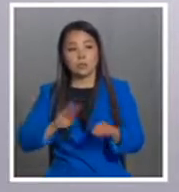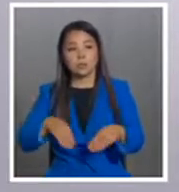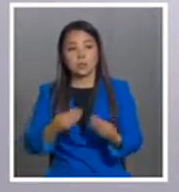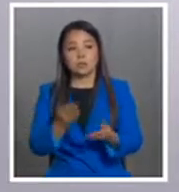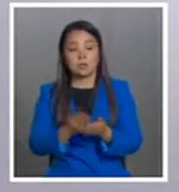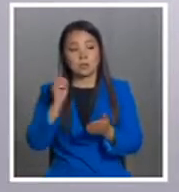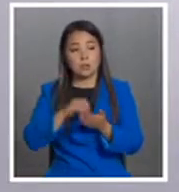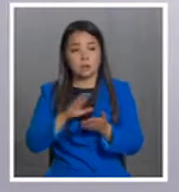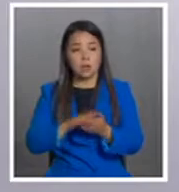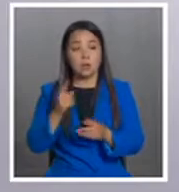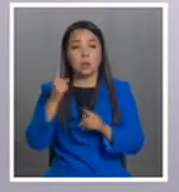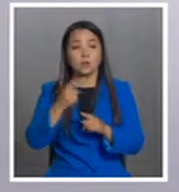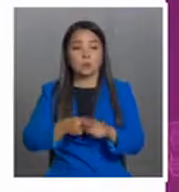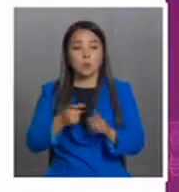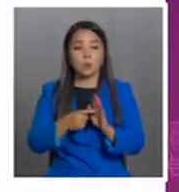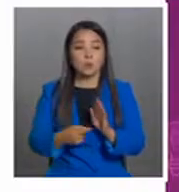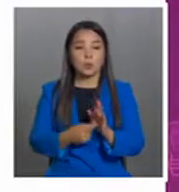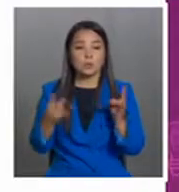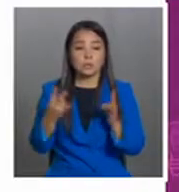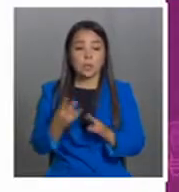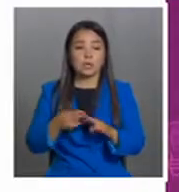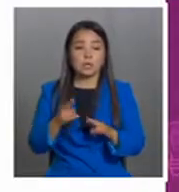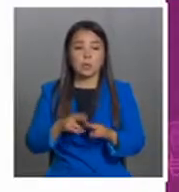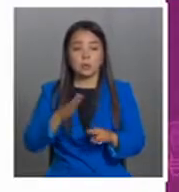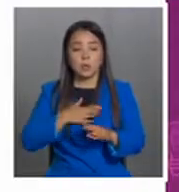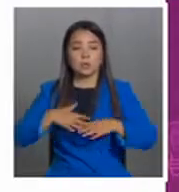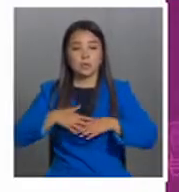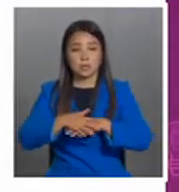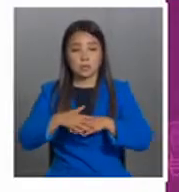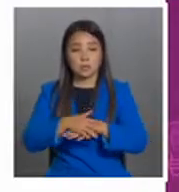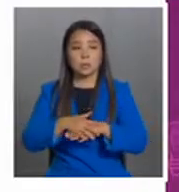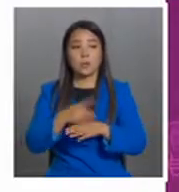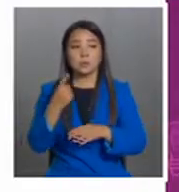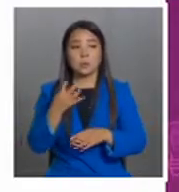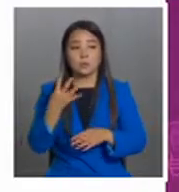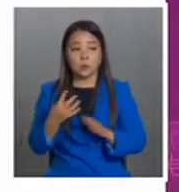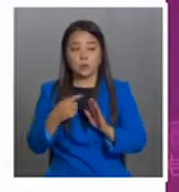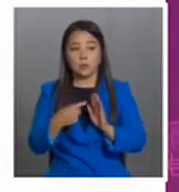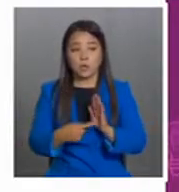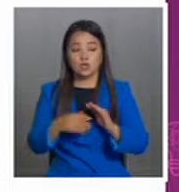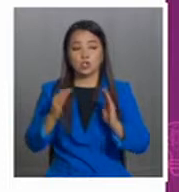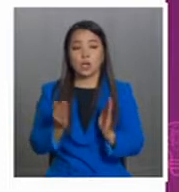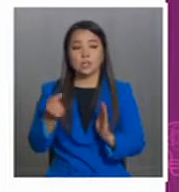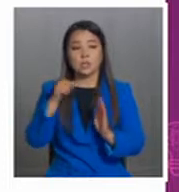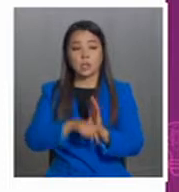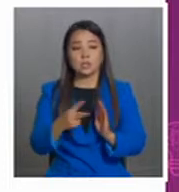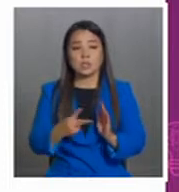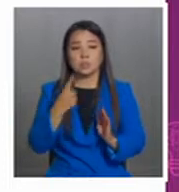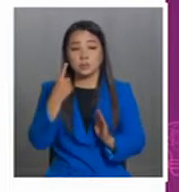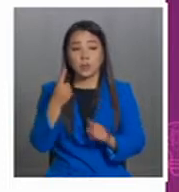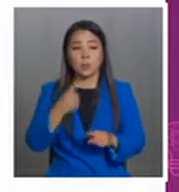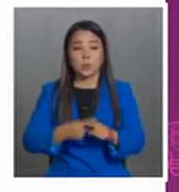бөліктердің қосындысына бөлуіміз керек. Сонда бізде өрнегіміз 104 бөлінген жақшаның ішіндегі 2-ден 1